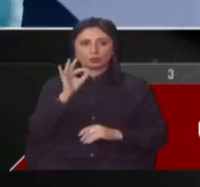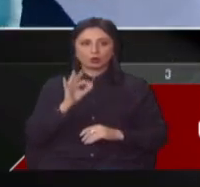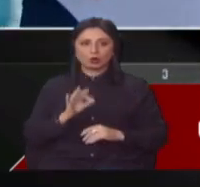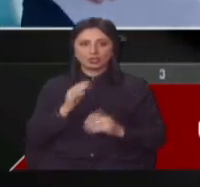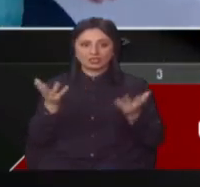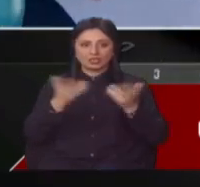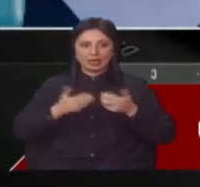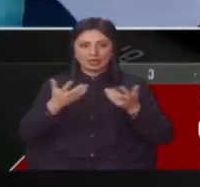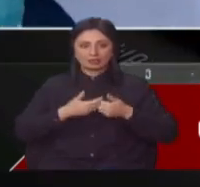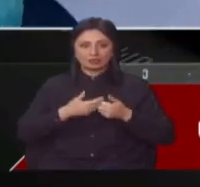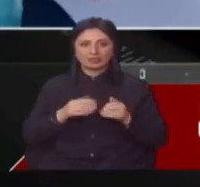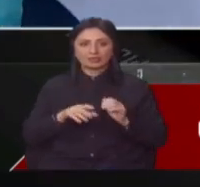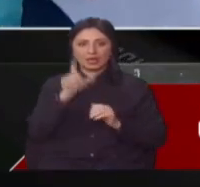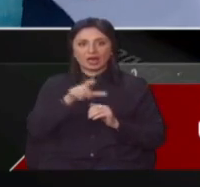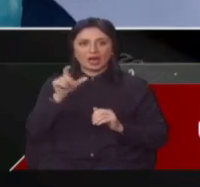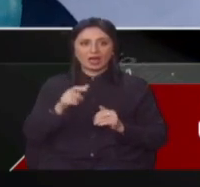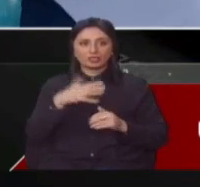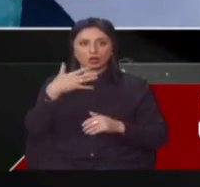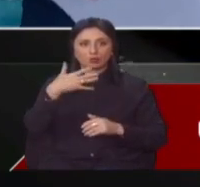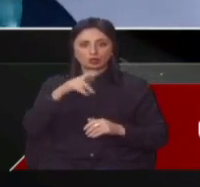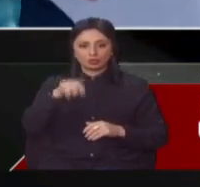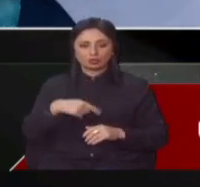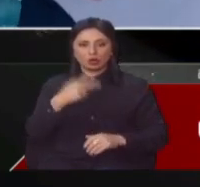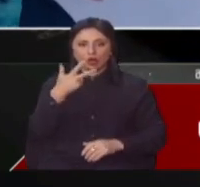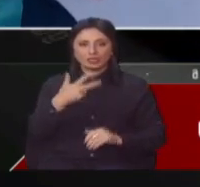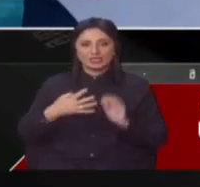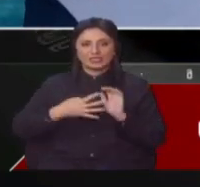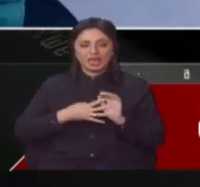99.5% დაითვალეს, ამორჩეველთა